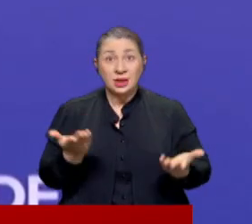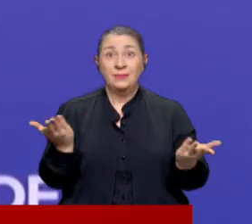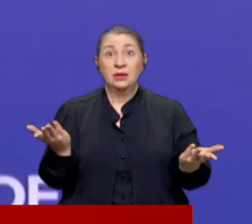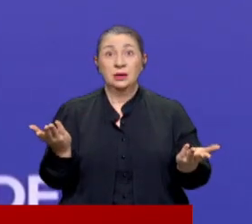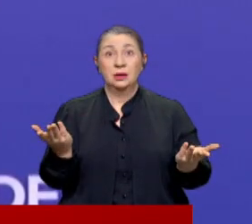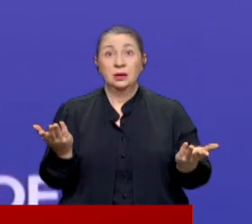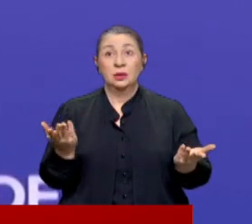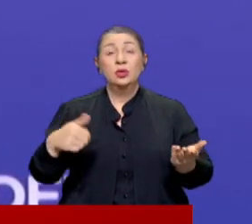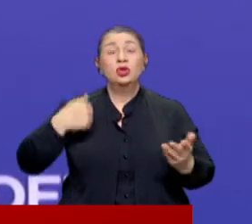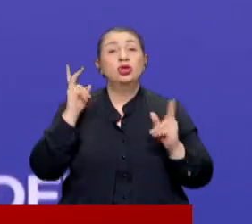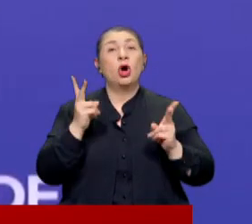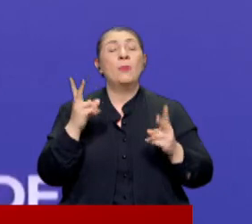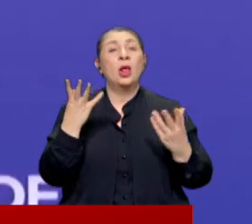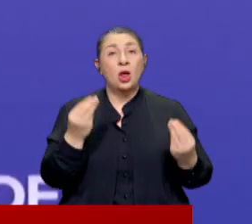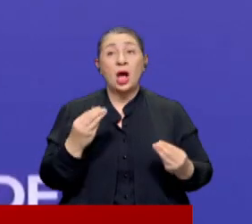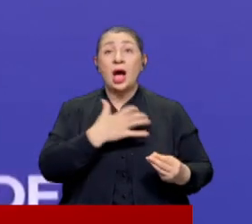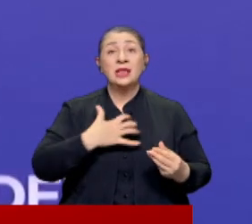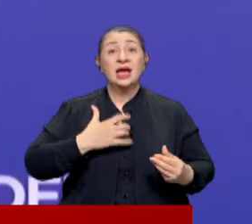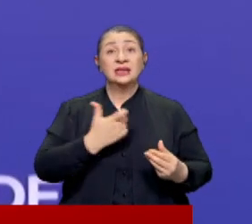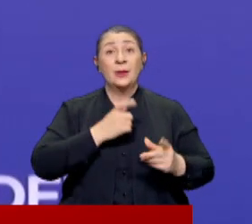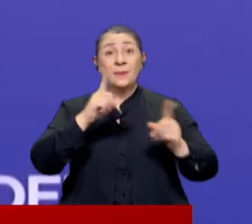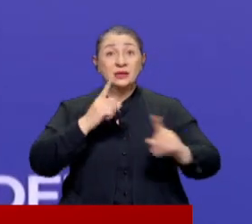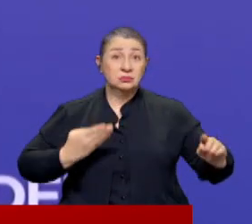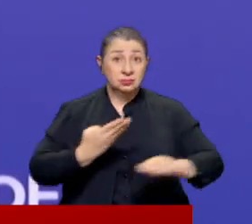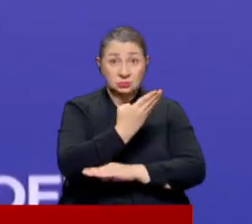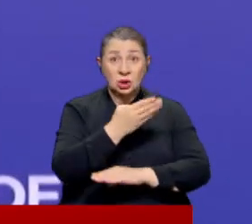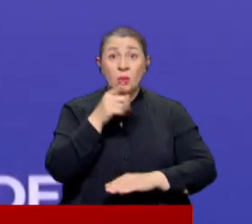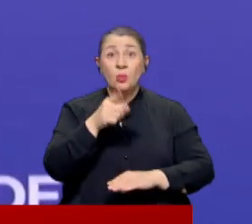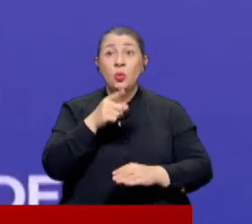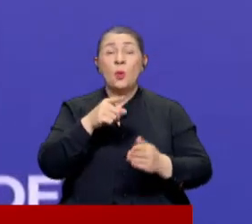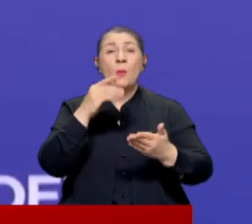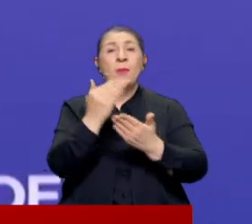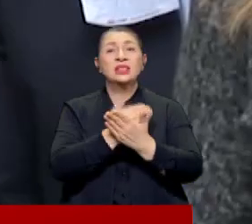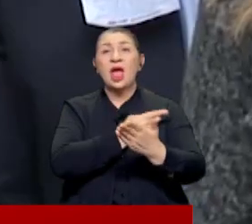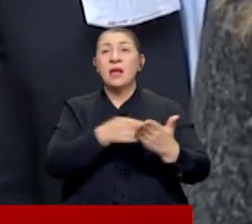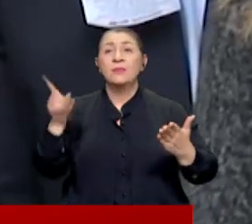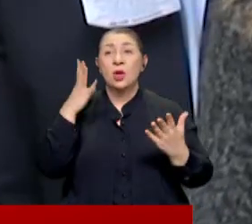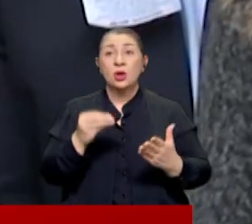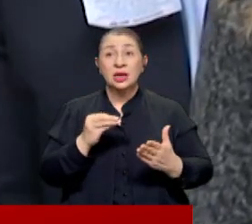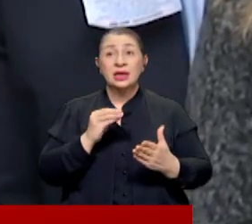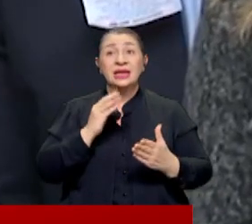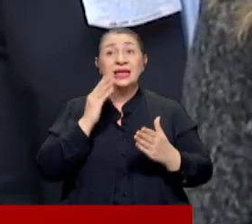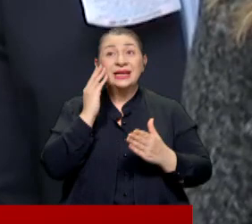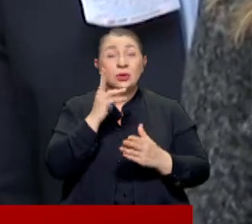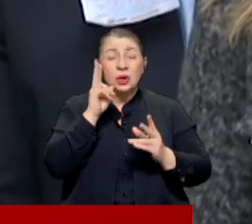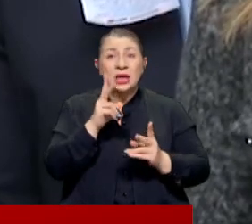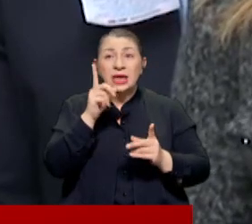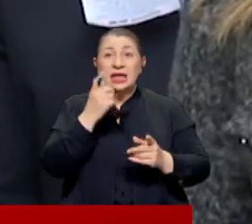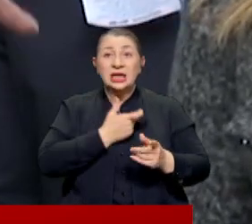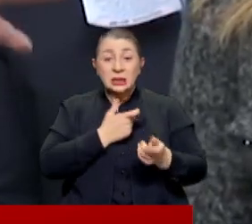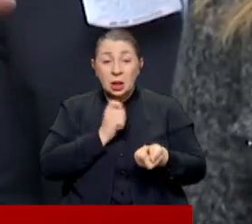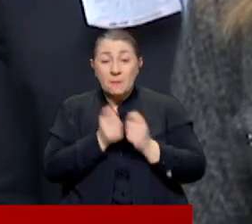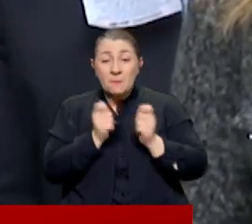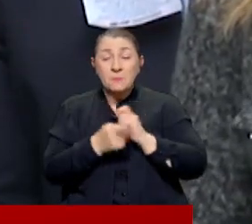kabul edilebilir mi ya normal şartlarda bu yemesine gittiği zaman bu madde iptal edilir gittiğini güvenlik dağların ilk işi